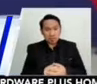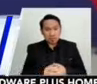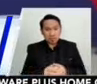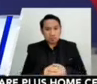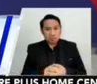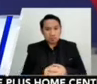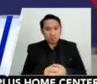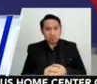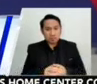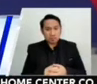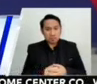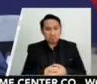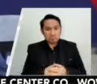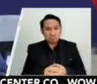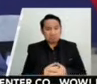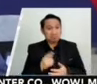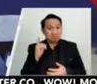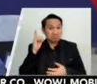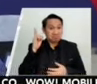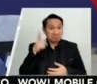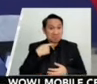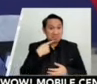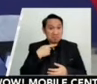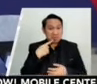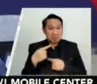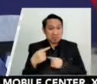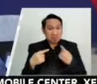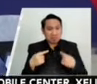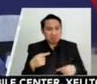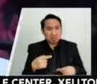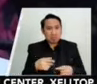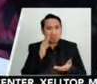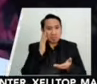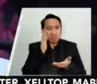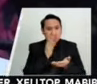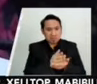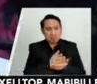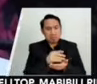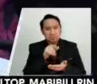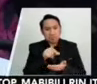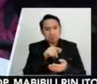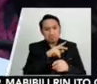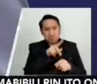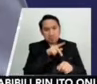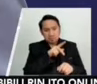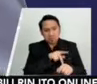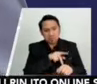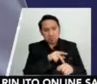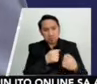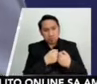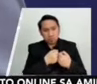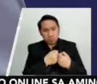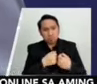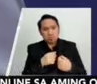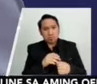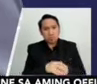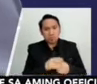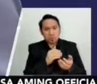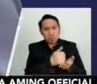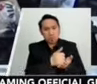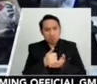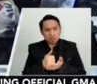Muling giit ng Chinese Foreign Ministry, itigil na ng Pilipinas ang pangudyok umano nito at makipagtulungan sa China para sa kapayapaan sa South